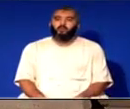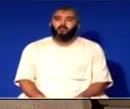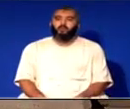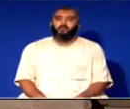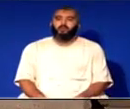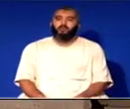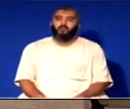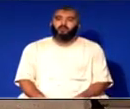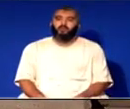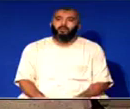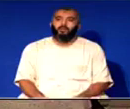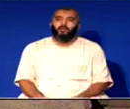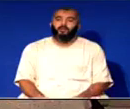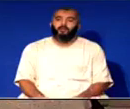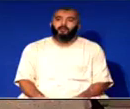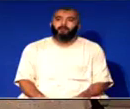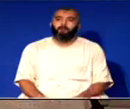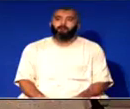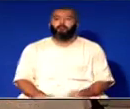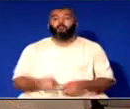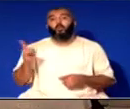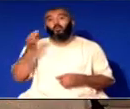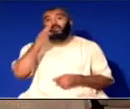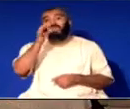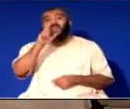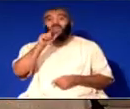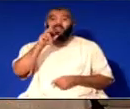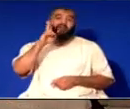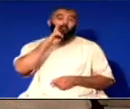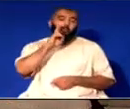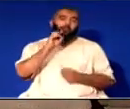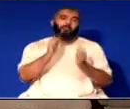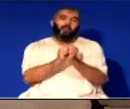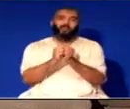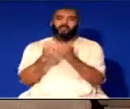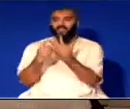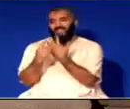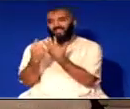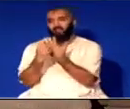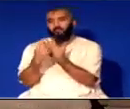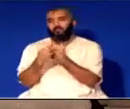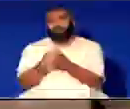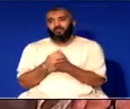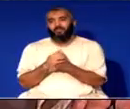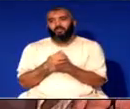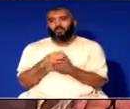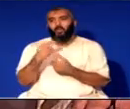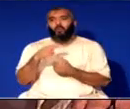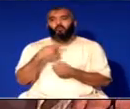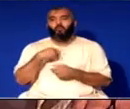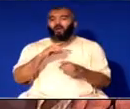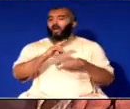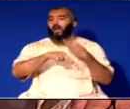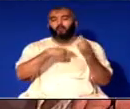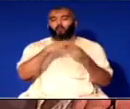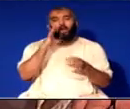واحد يصلي ظهر، واحد يصلي عصر، واحد يصلي مغرب، فشيخنا إذا حبيت تجيب على هذا السؤال. لا هذا الشيء هذا